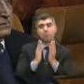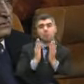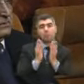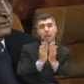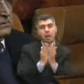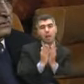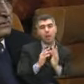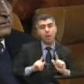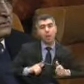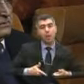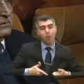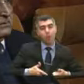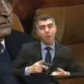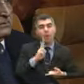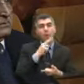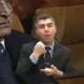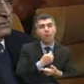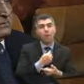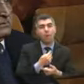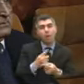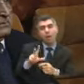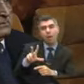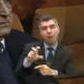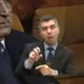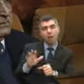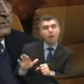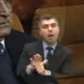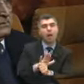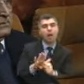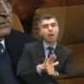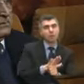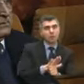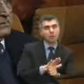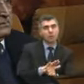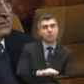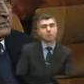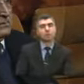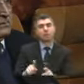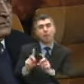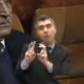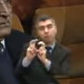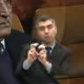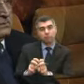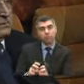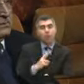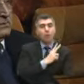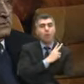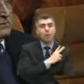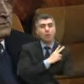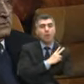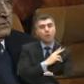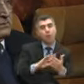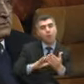العمومية أصبحت تعاني من عدة ظواهر هيكلية، خاصة الاكتضاض والنقص الحاصل في الأطور التربوية